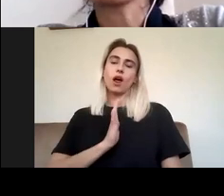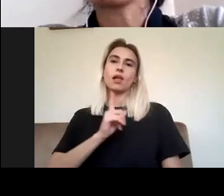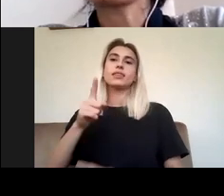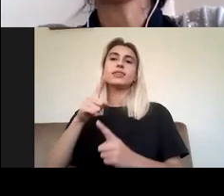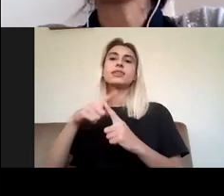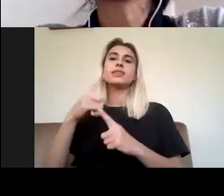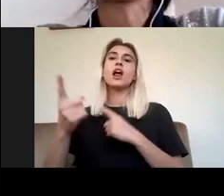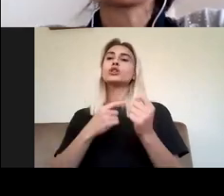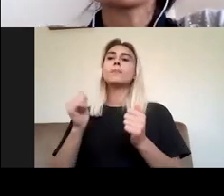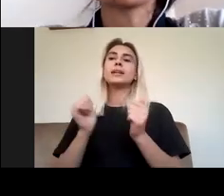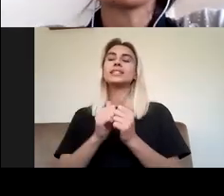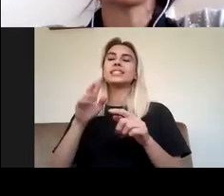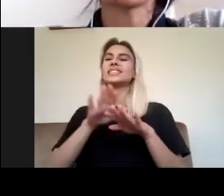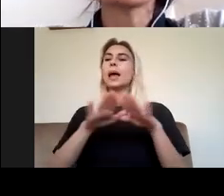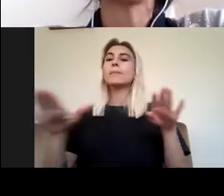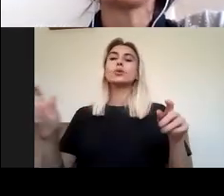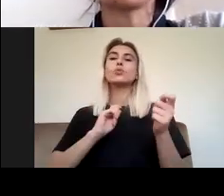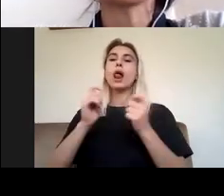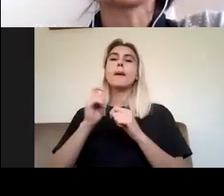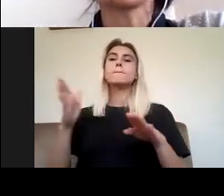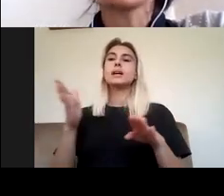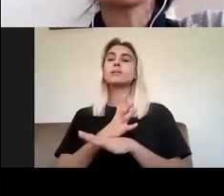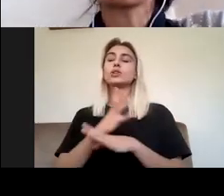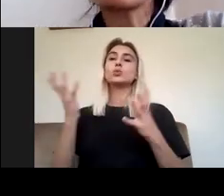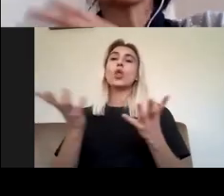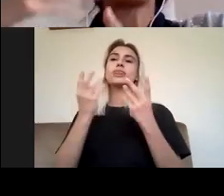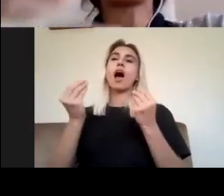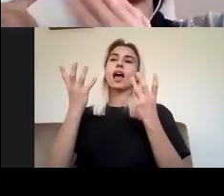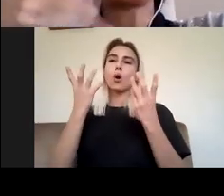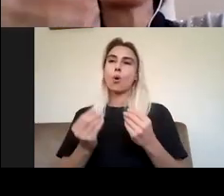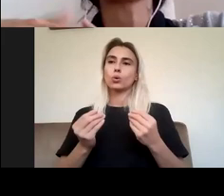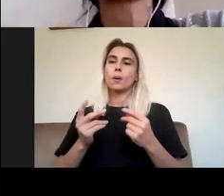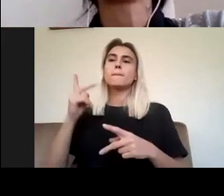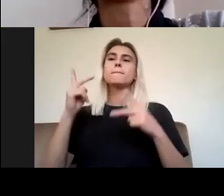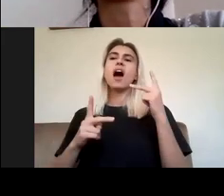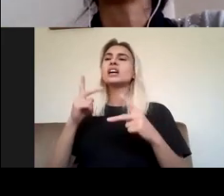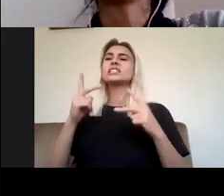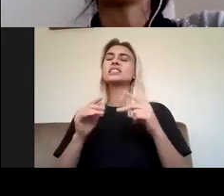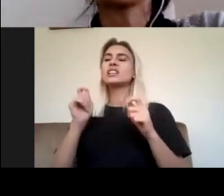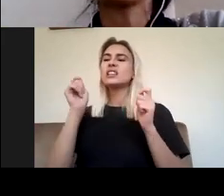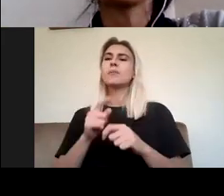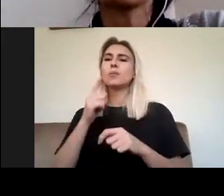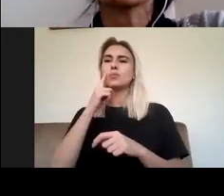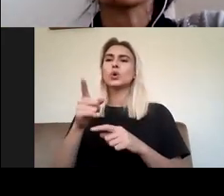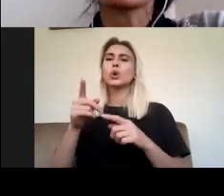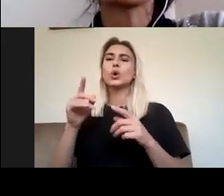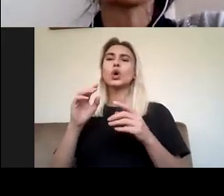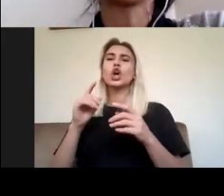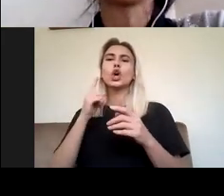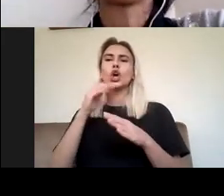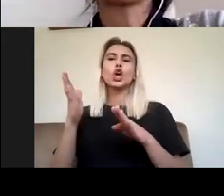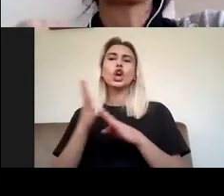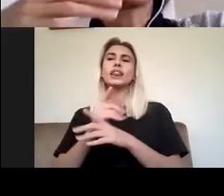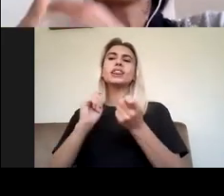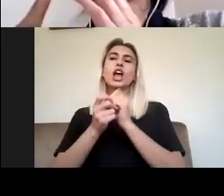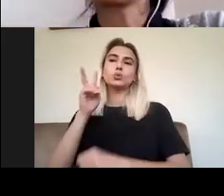artık zeminlerde kullanılan malzemelerin çok daha iyi olduğunu ve bazı handikaplar yaratan ürünleri de değiştirdiğini görüyoruz. Özellikle